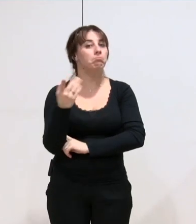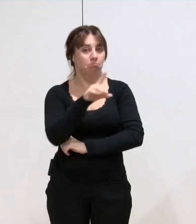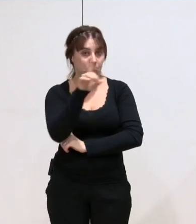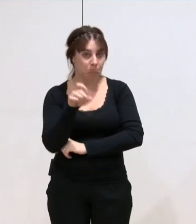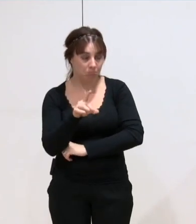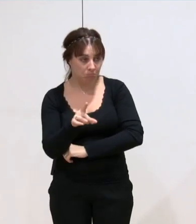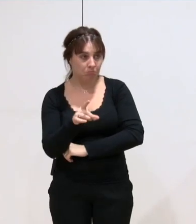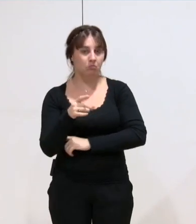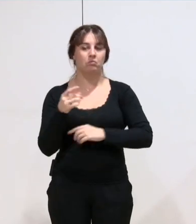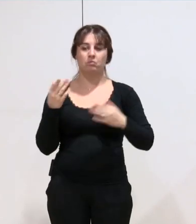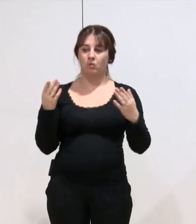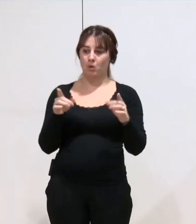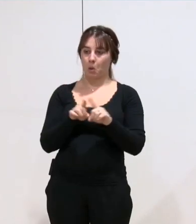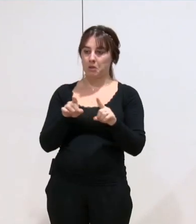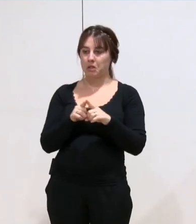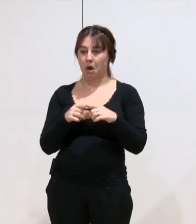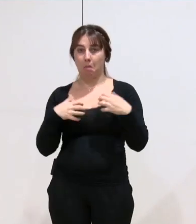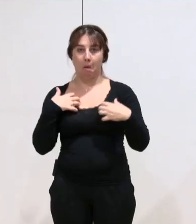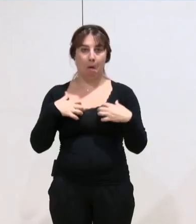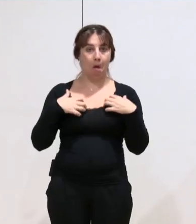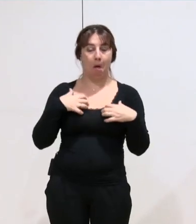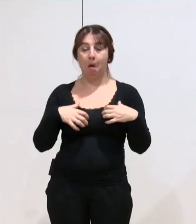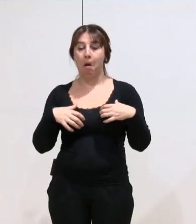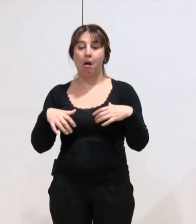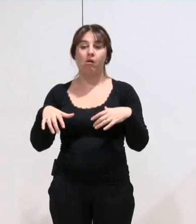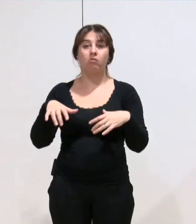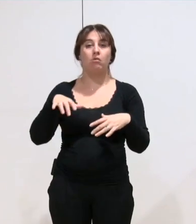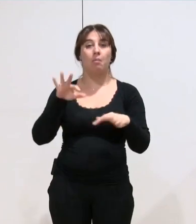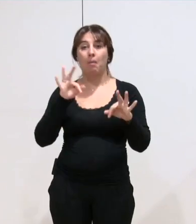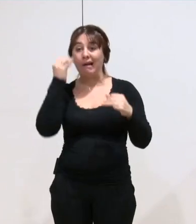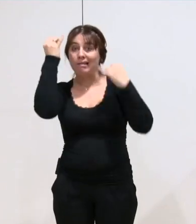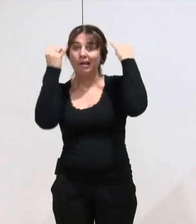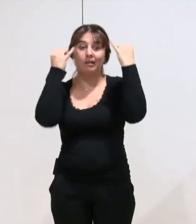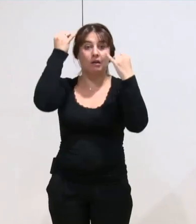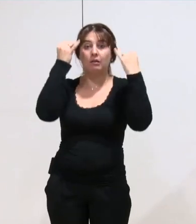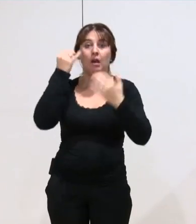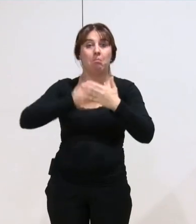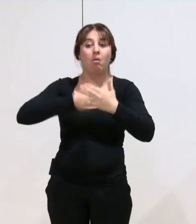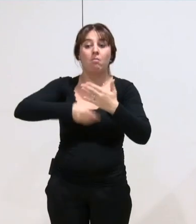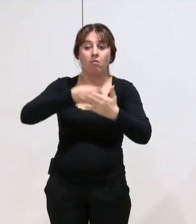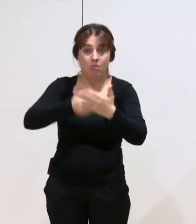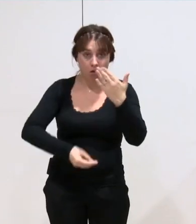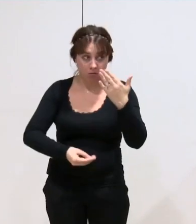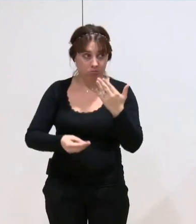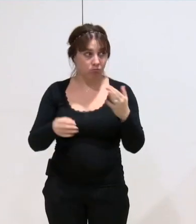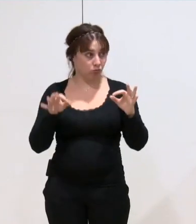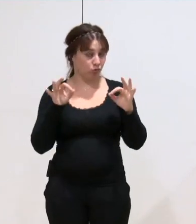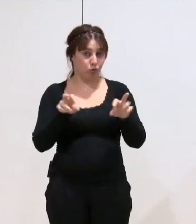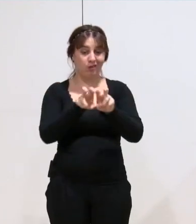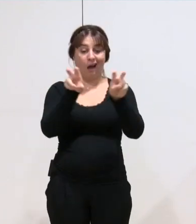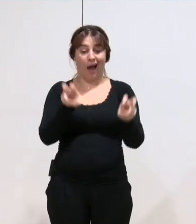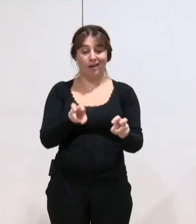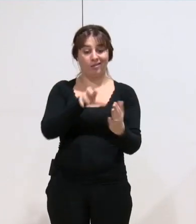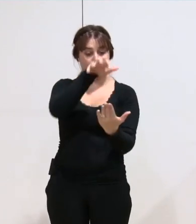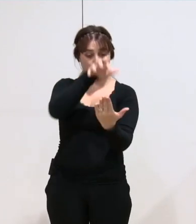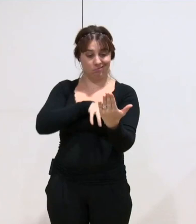l'absence de spéculation sur la chose, si ces conditions ne sont pas réellement réunies dans l'acte,